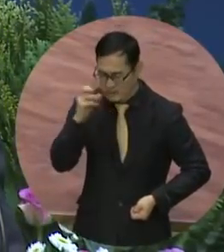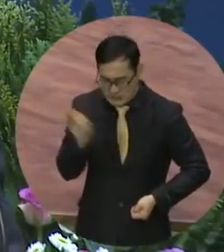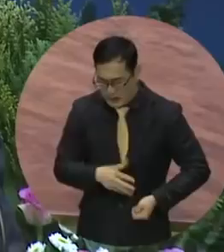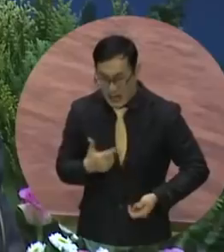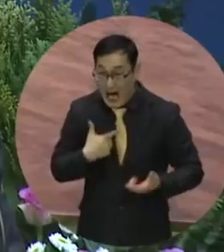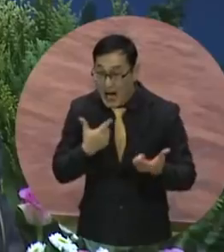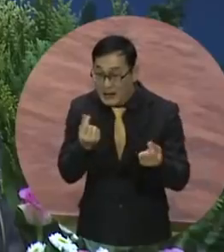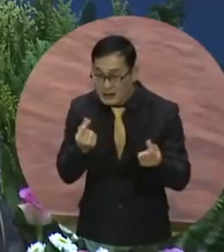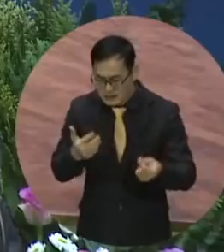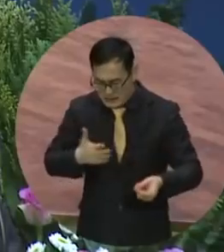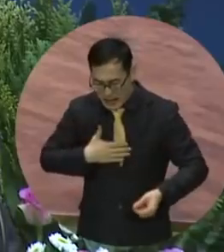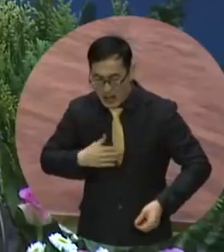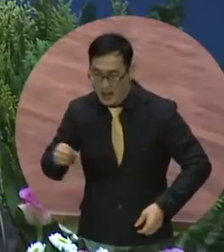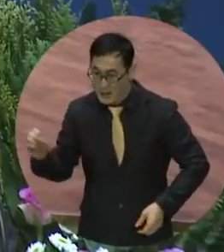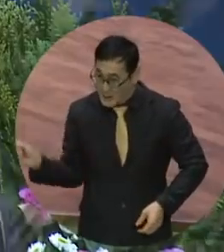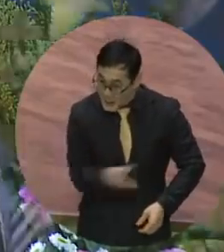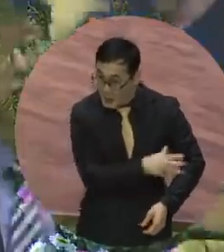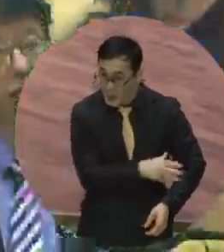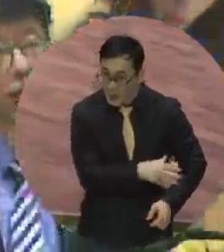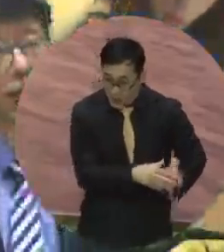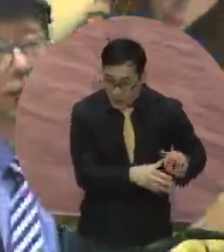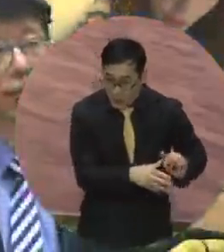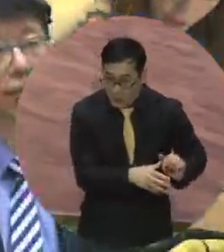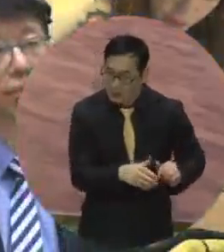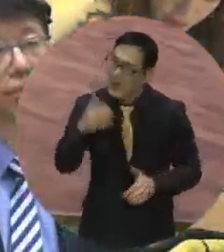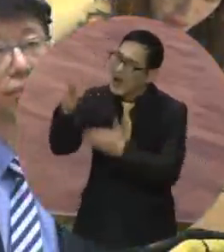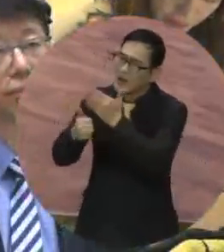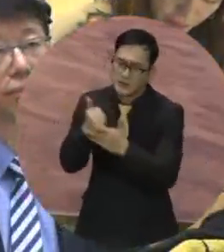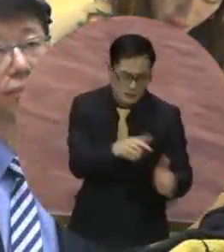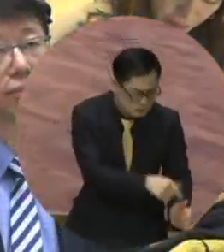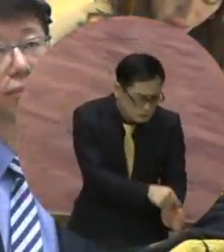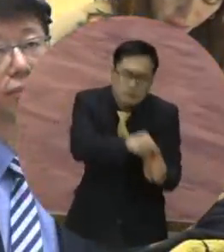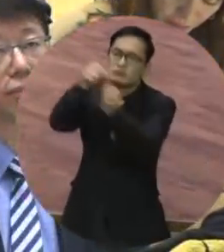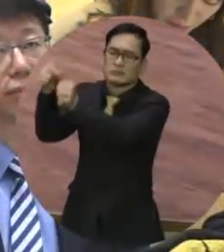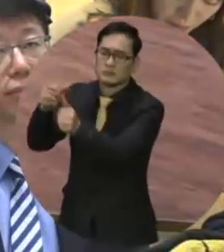나를 하나님이 사용하신다니까요.